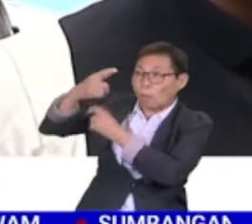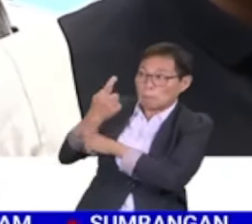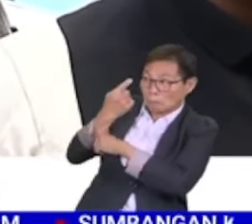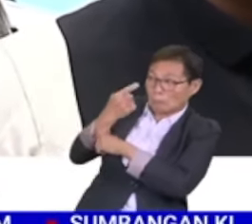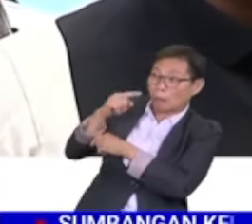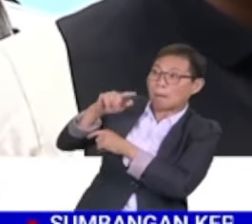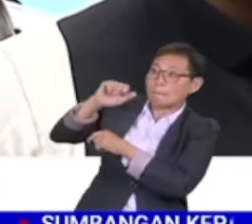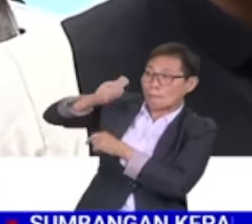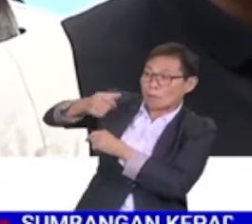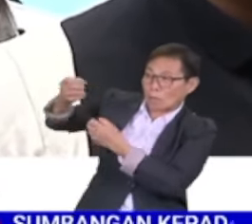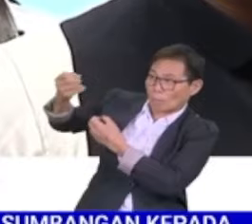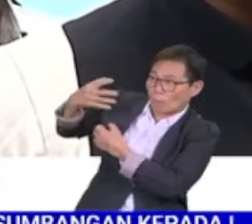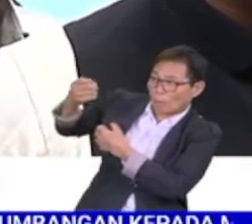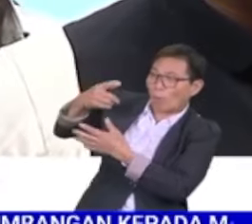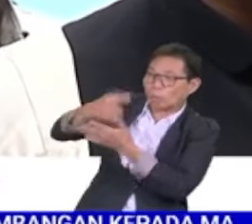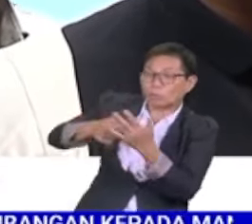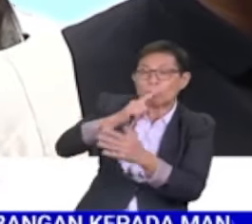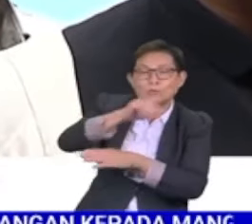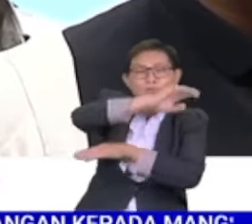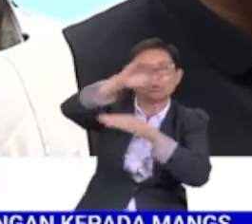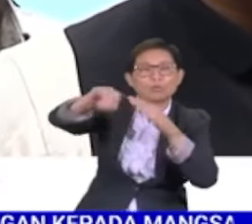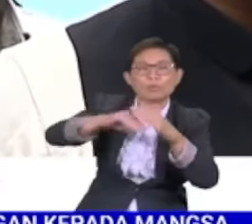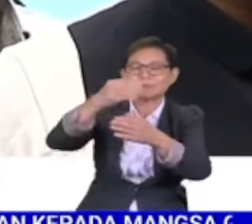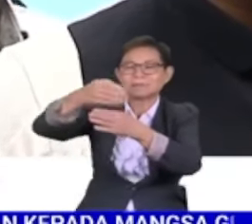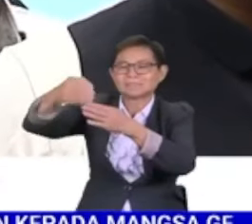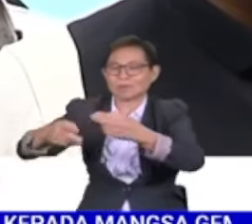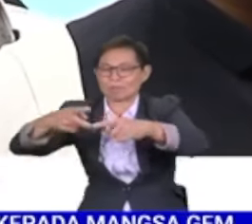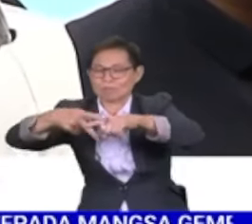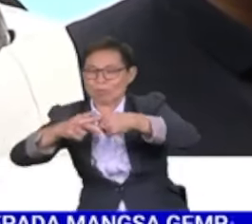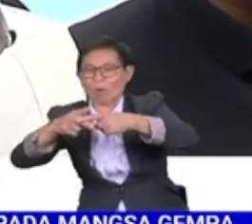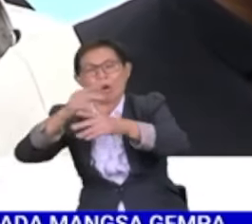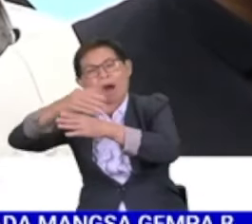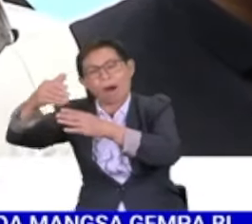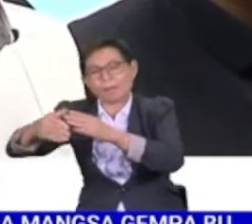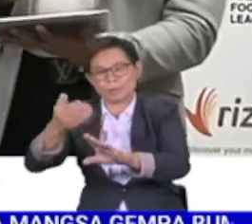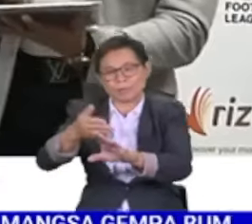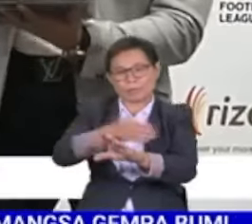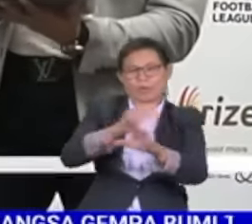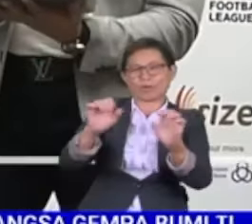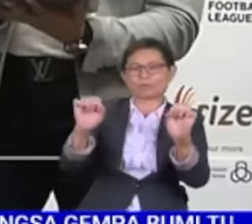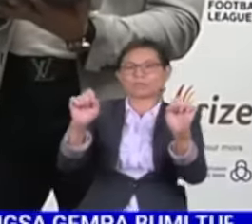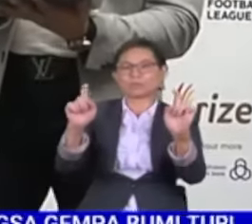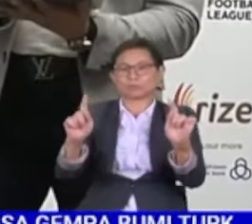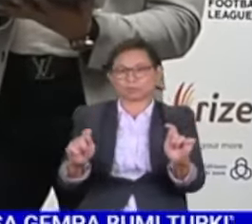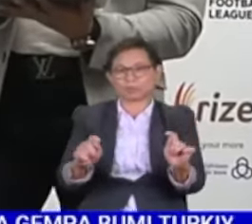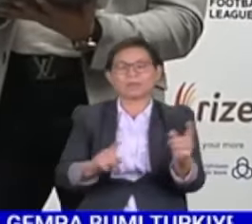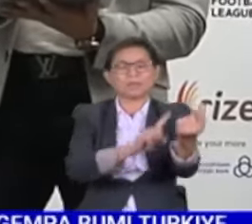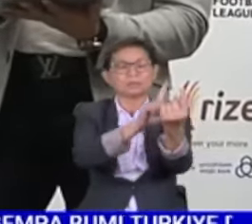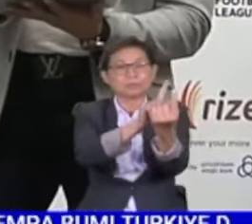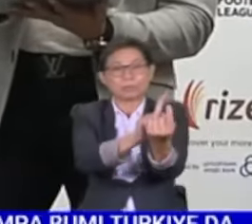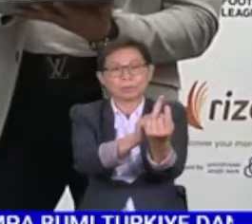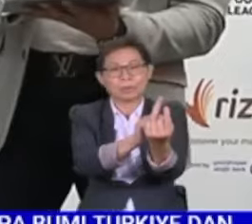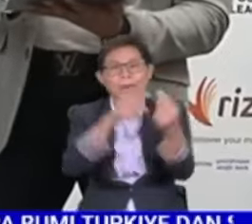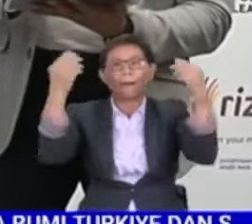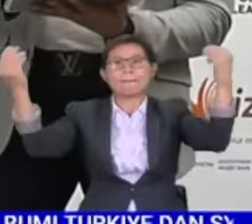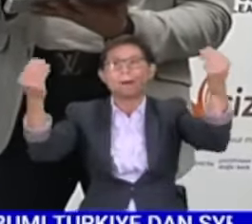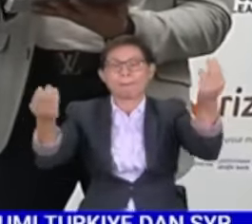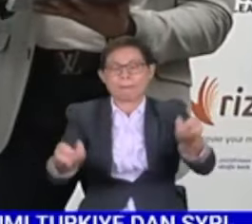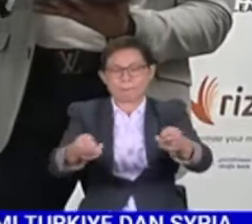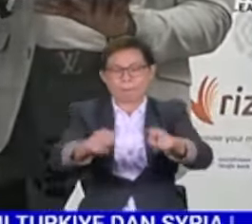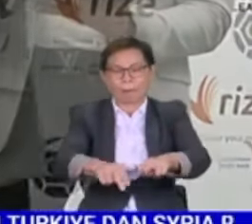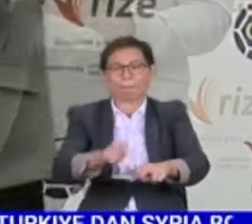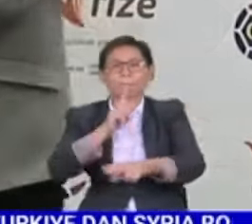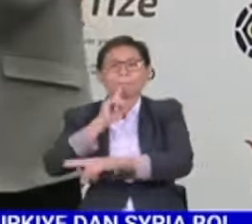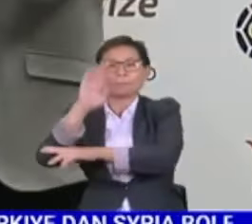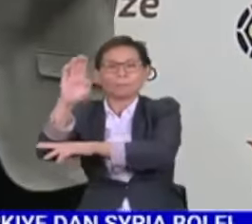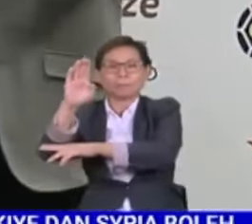tomorrow untuk memastikan semua dapat diselesaikan sebelum hari Sabtu ini. Beliau ditemui selepas majlis